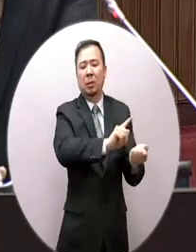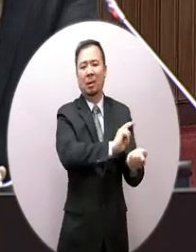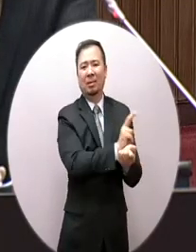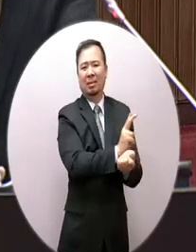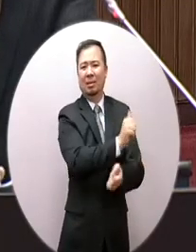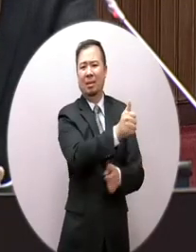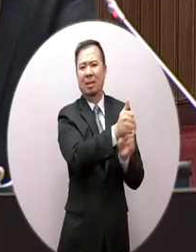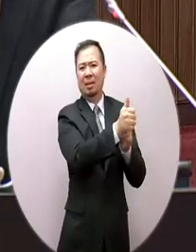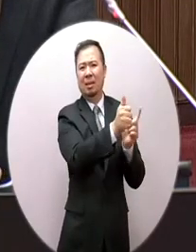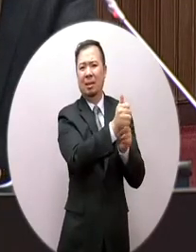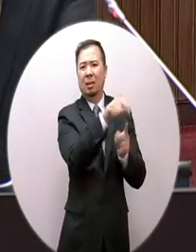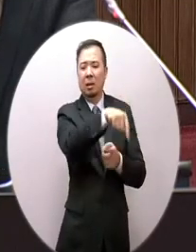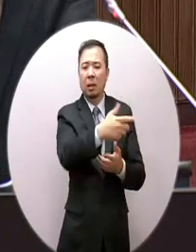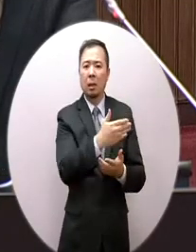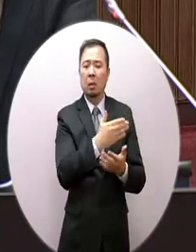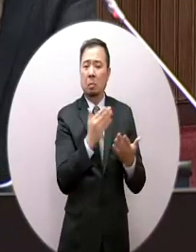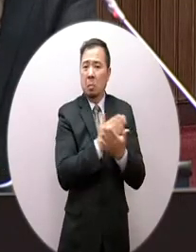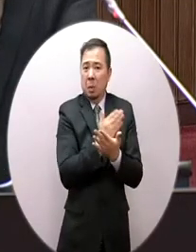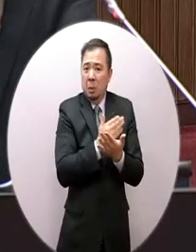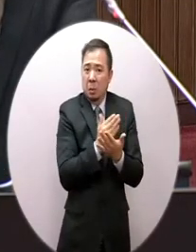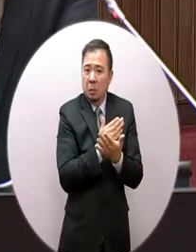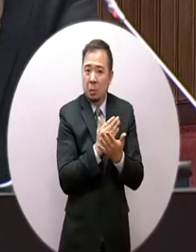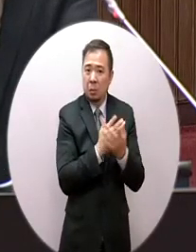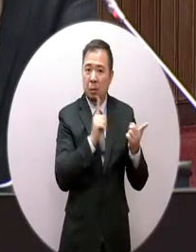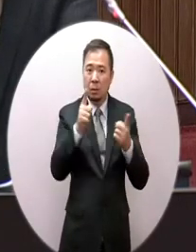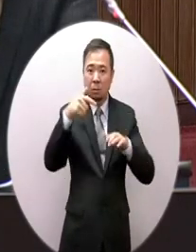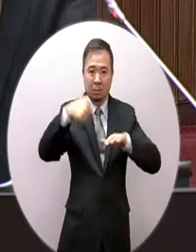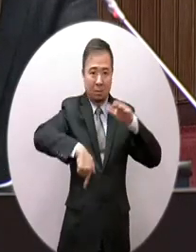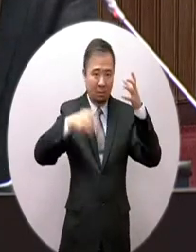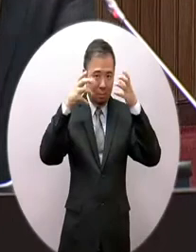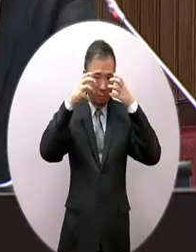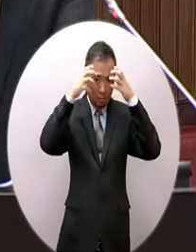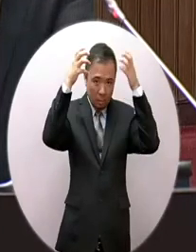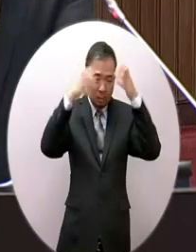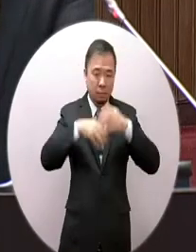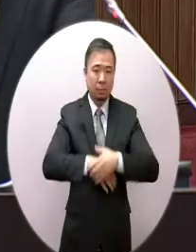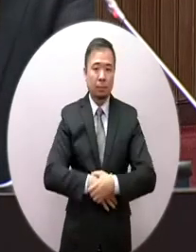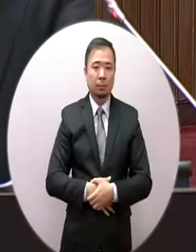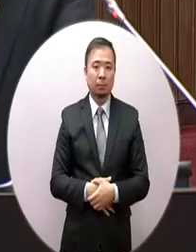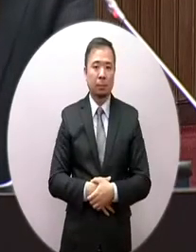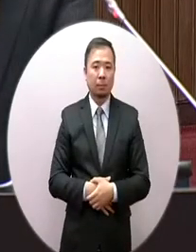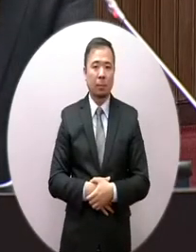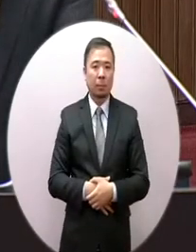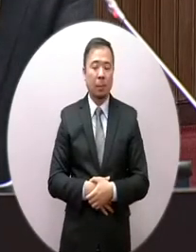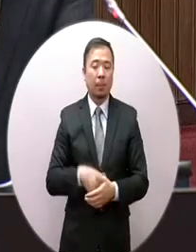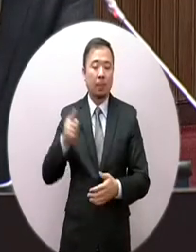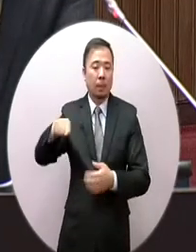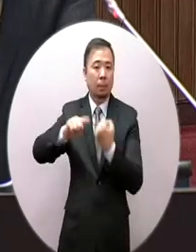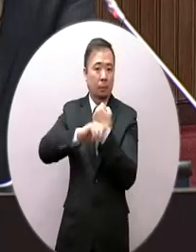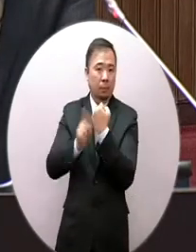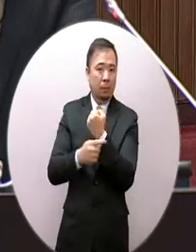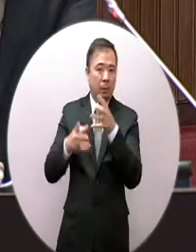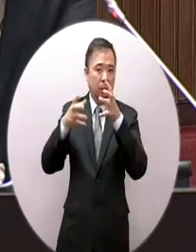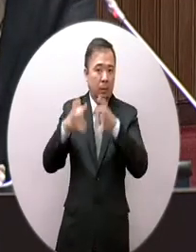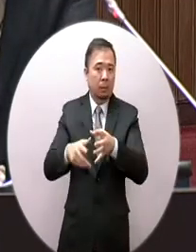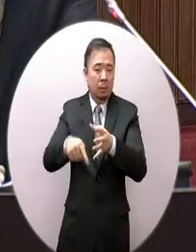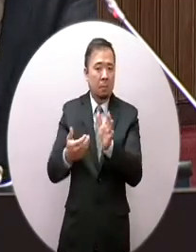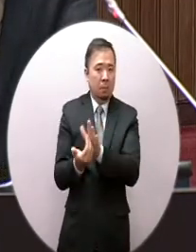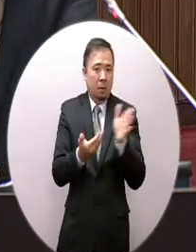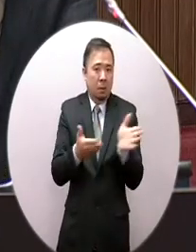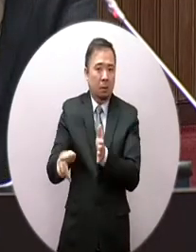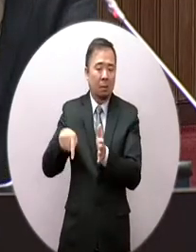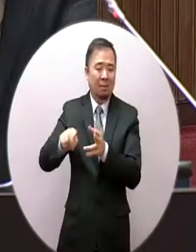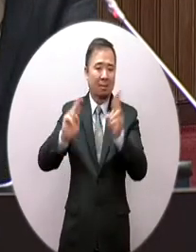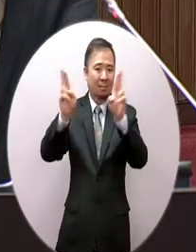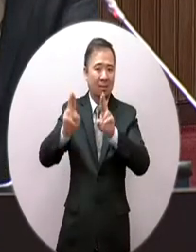估不盖深澳发电厂只比法定备用容量少0.1%，这样有